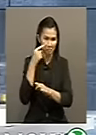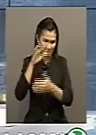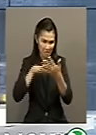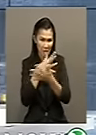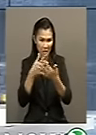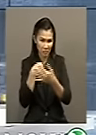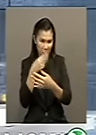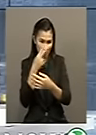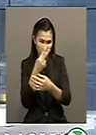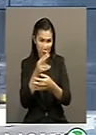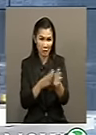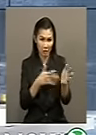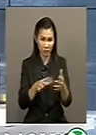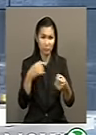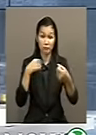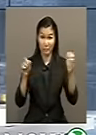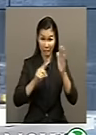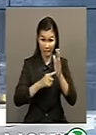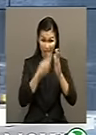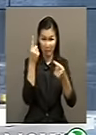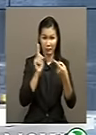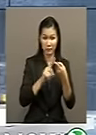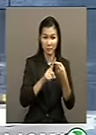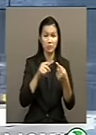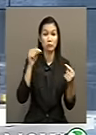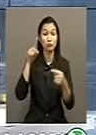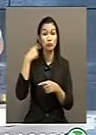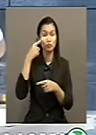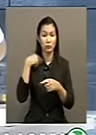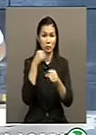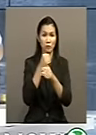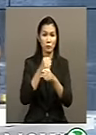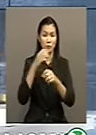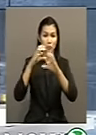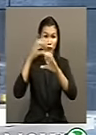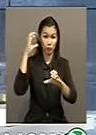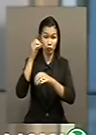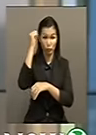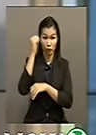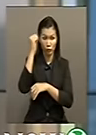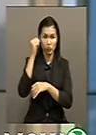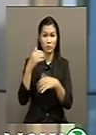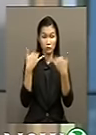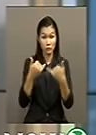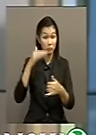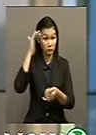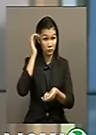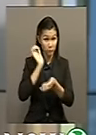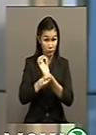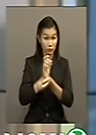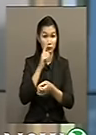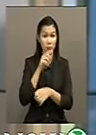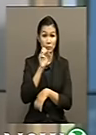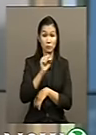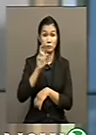เริ่มจากประเด็นแรกก่อนนะครับที่เป็นสาวพนักงานต้อนรับบนรถทัวร์วันนี้ทางตำรวจนะครับกับสน.ประ